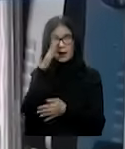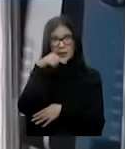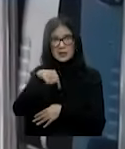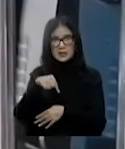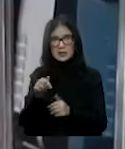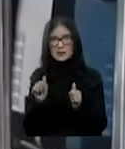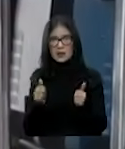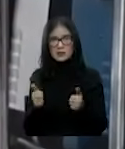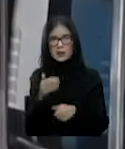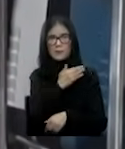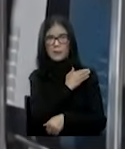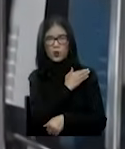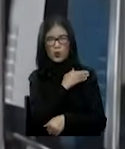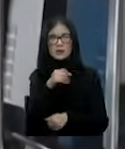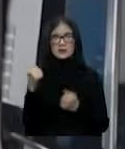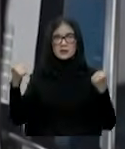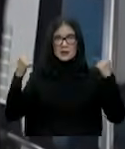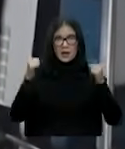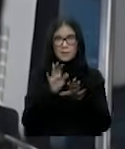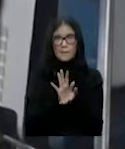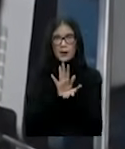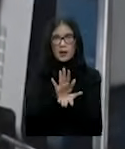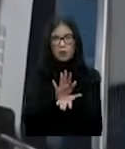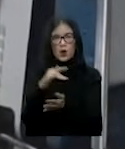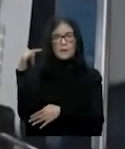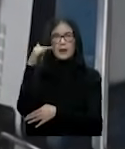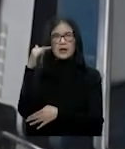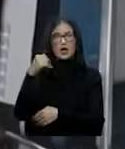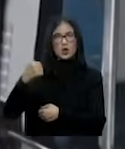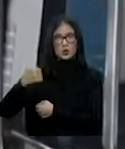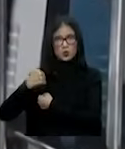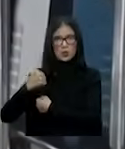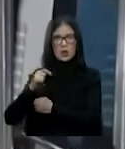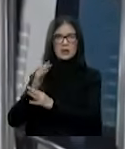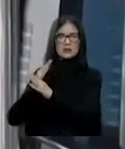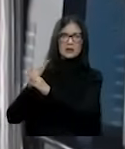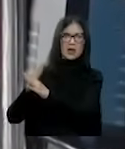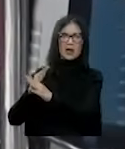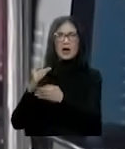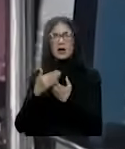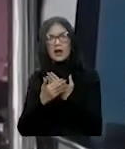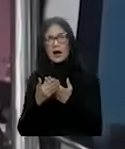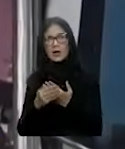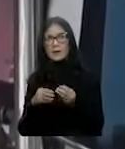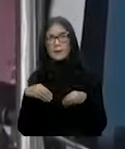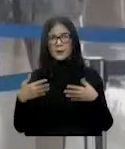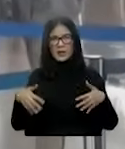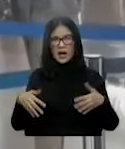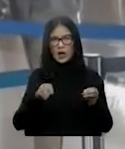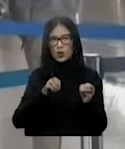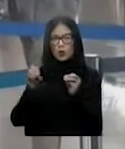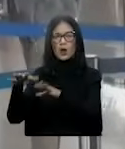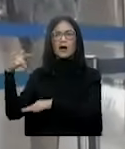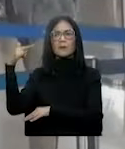petugas kesehatan pelabuhan yang berada di Bandara Soekarno-Hatta dalam mencegah dan juga menangani penularan penyakit di Bandara